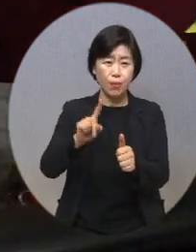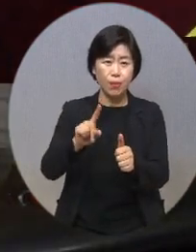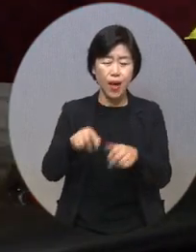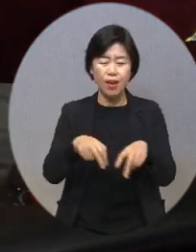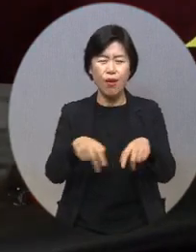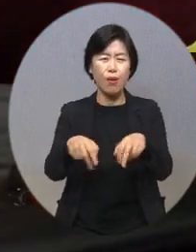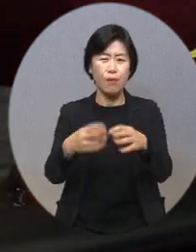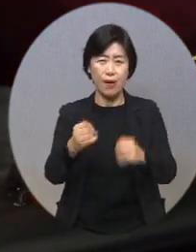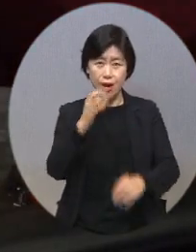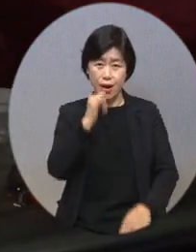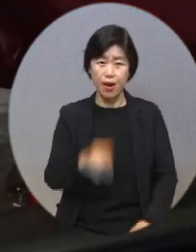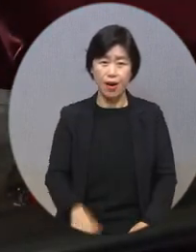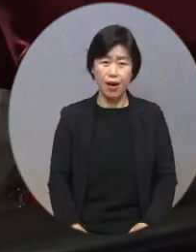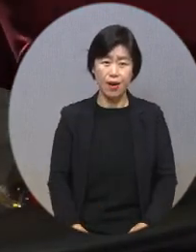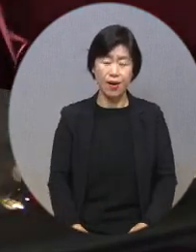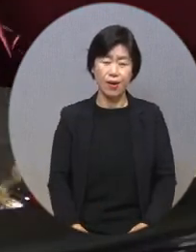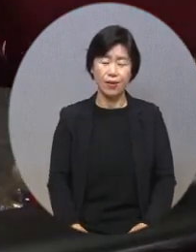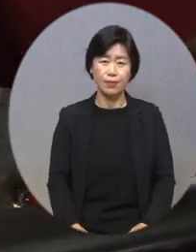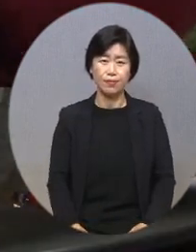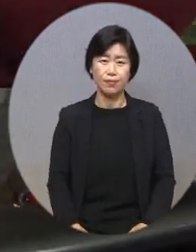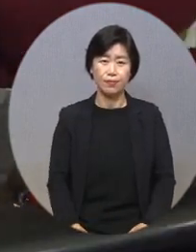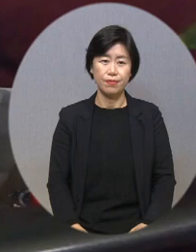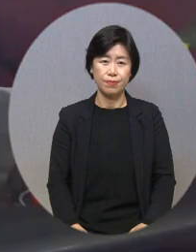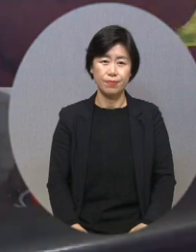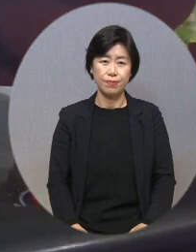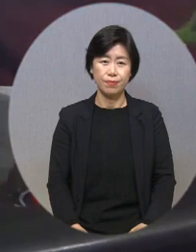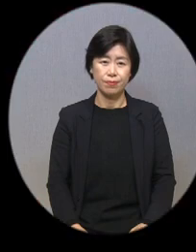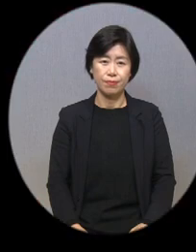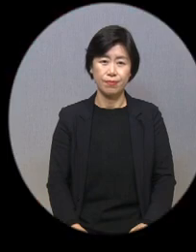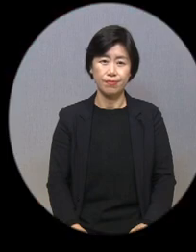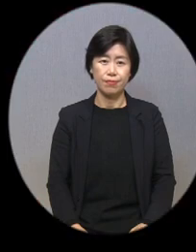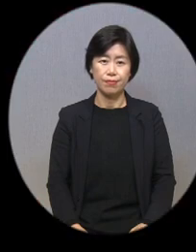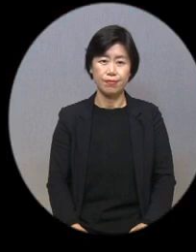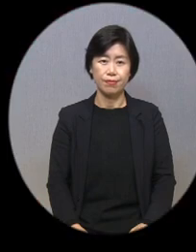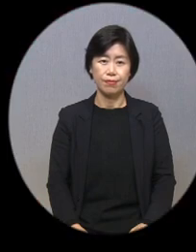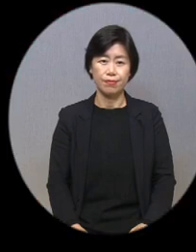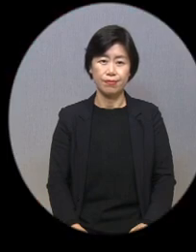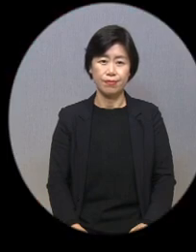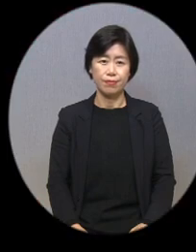드론 띄우니까 걷는 게 예쁘다고 좋아. 한 거야. 이거 같이 교차 편집하니까 너무 이쁘.